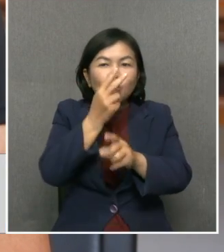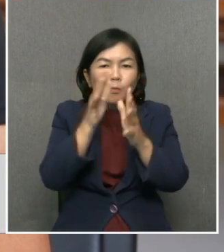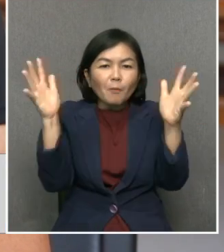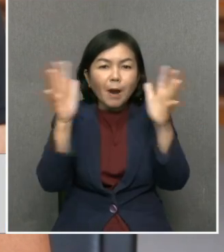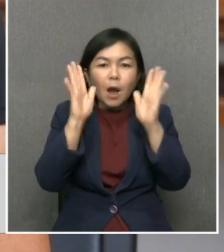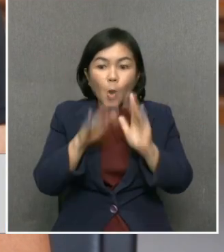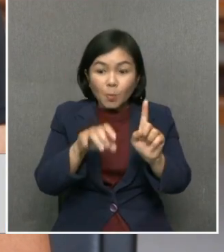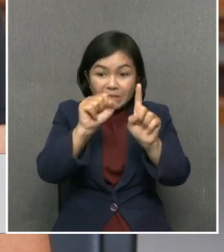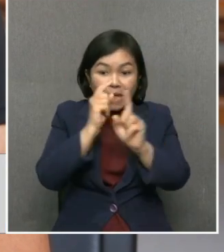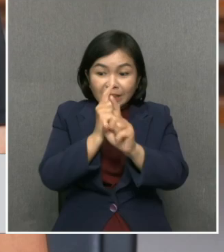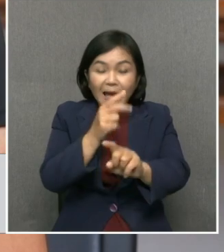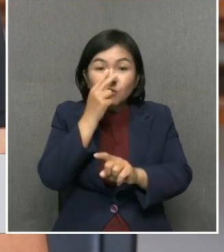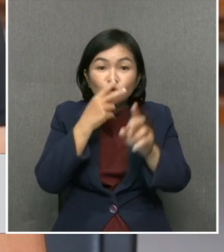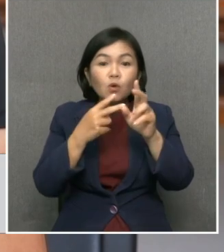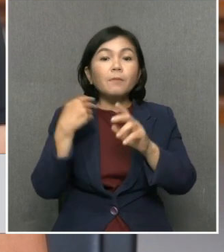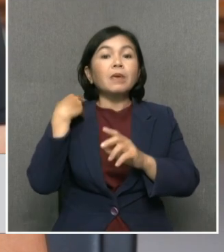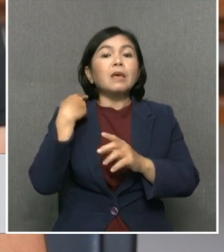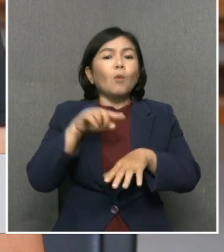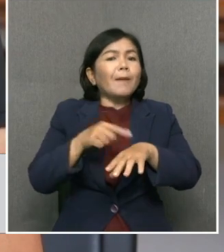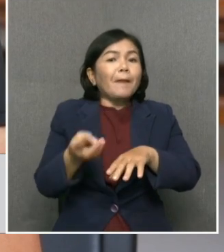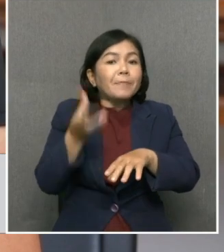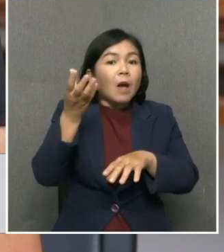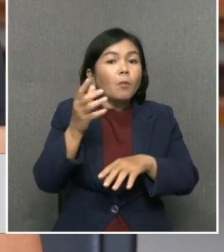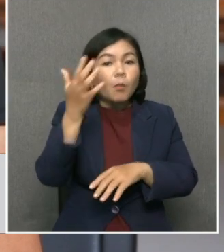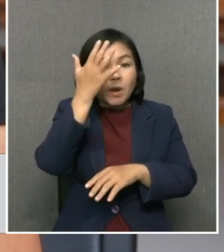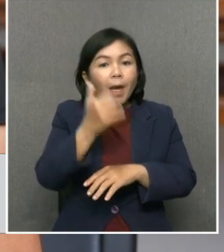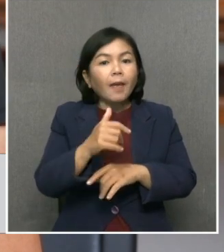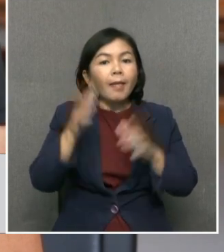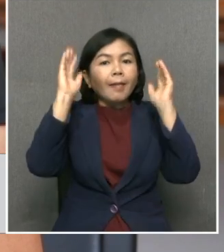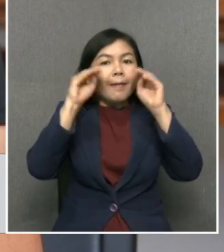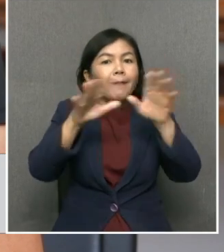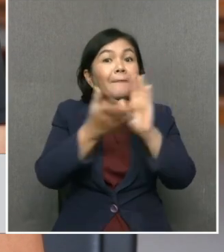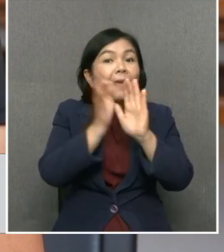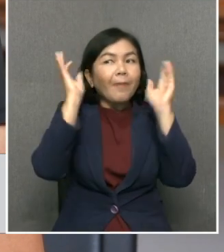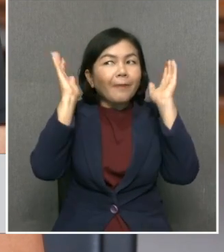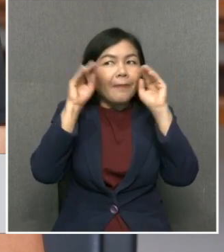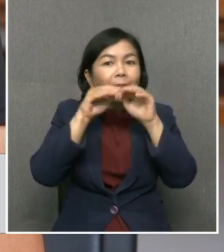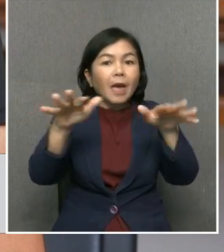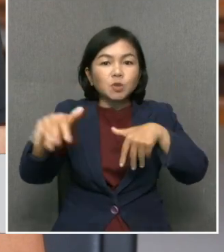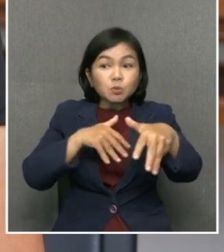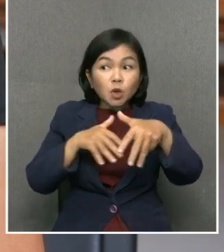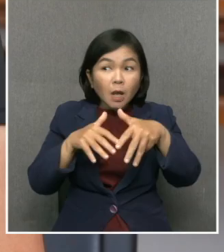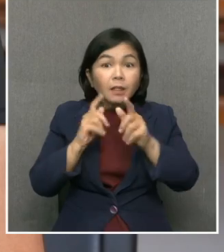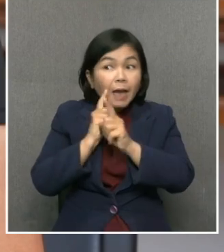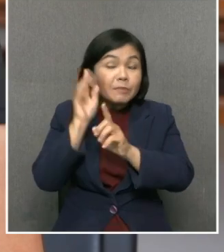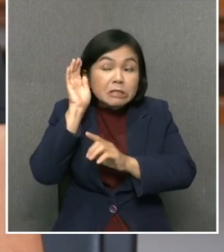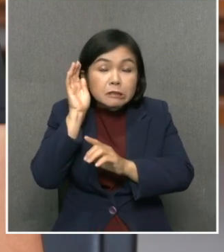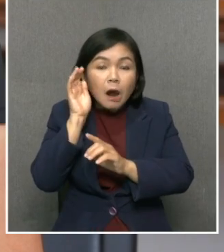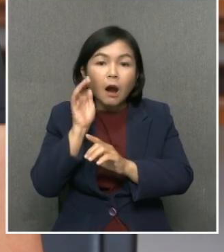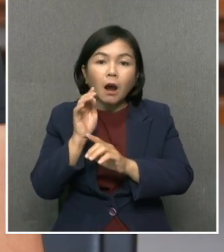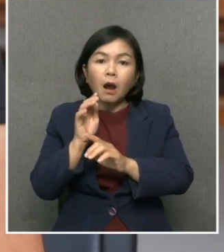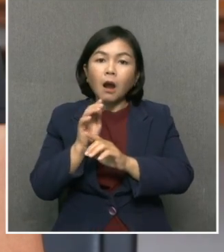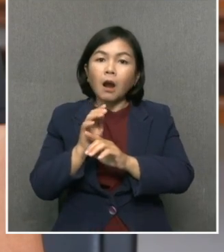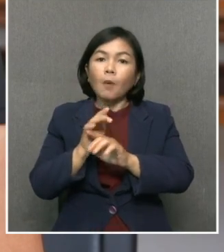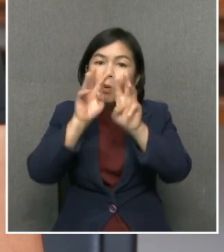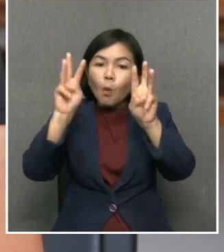แสนกว่าแสนกว่าคนในระยะเวลาอันสั้นๆเพราะเมีการ OSTเพจนะครับแล้วก็ประชาชนเนี่ยเชื่อว่าเป็นเป็นเพจของ